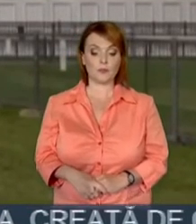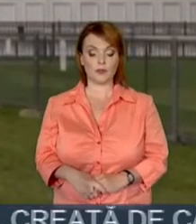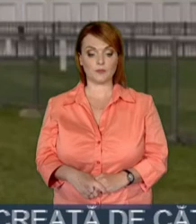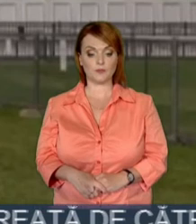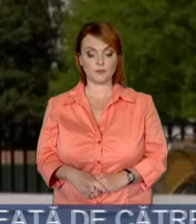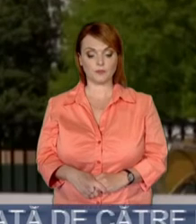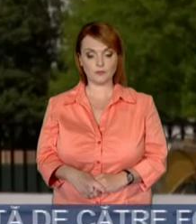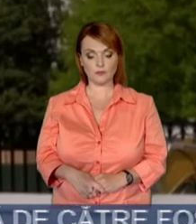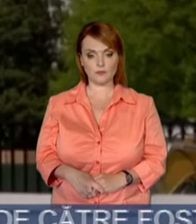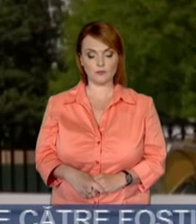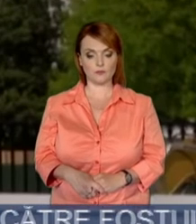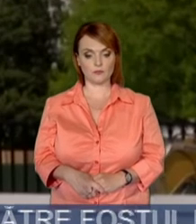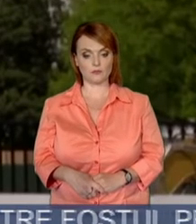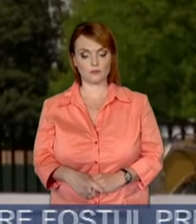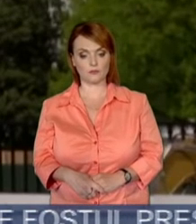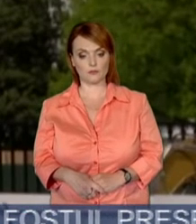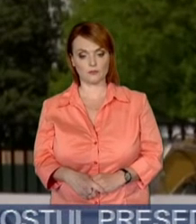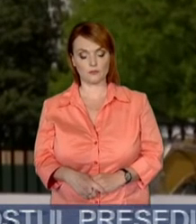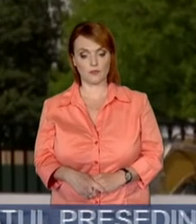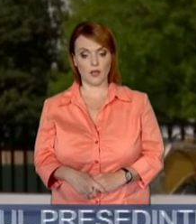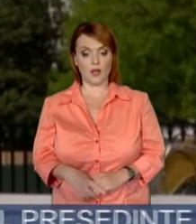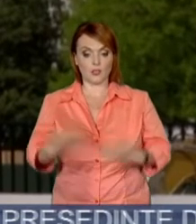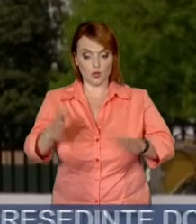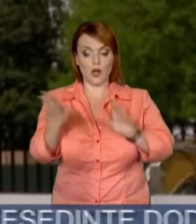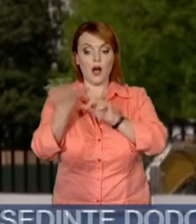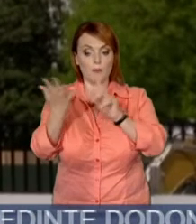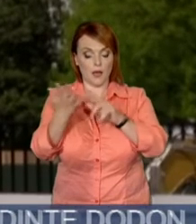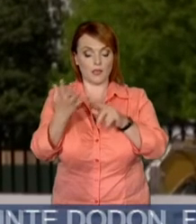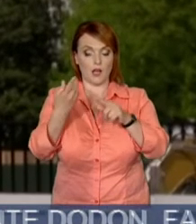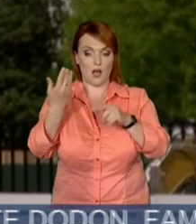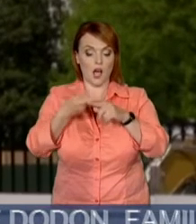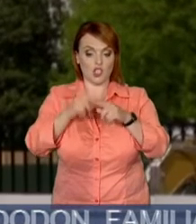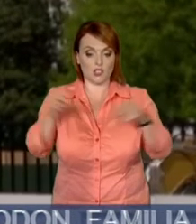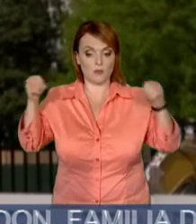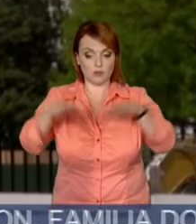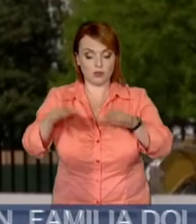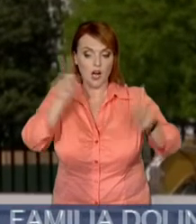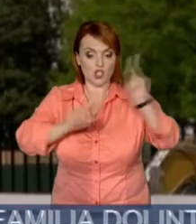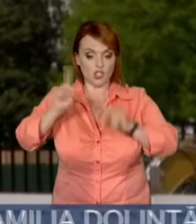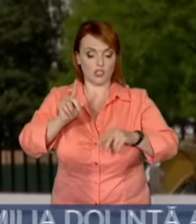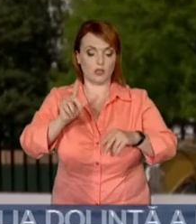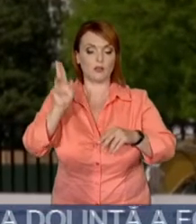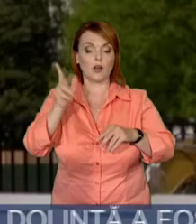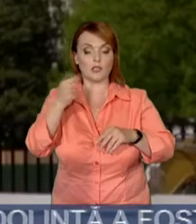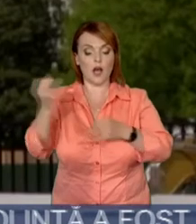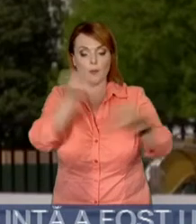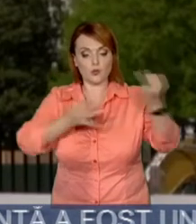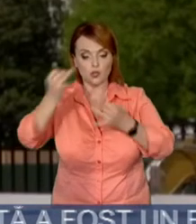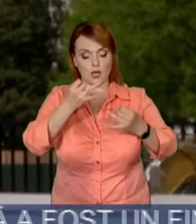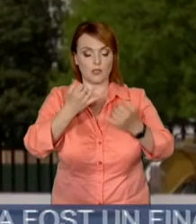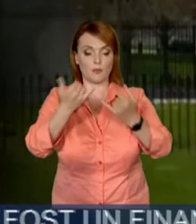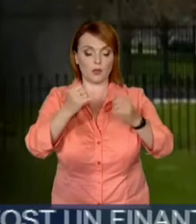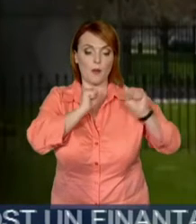estul țării, cât și pe flancul nordic al frontului. Este cea de-a 5-a reuniune a grupului de contact pentru apărarea Ucrainei, organizată